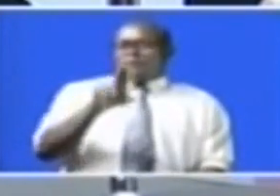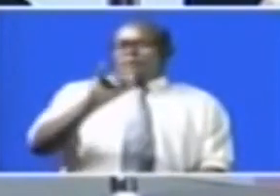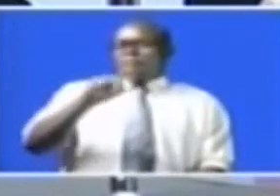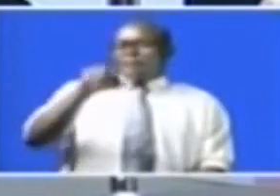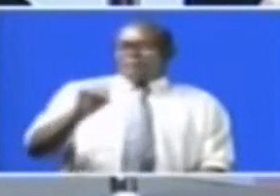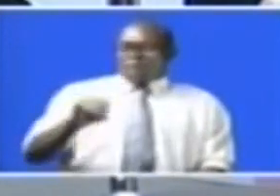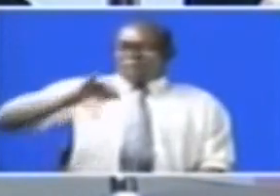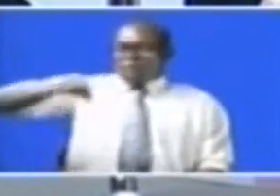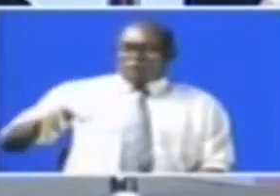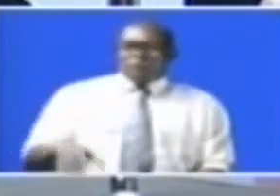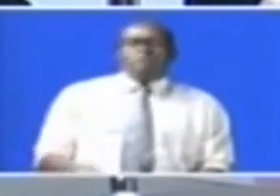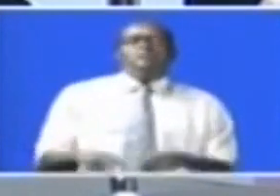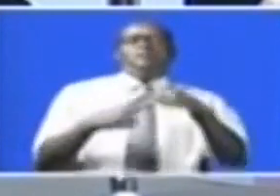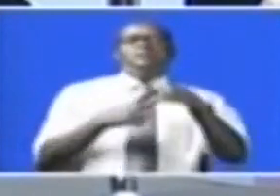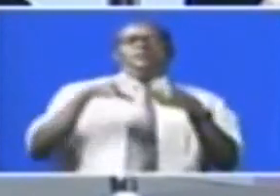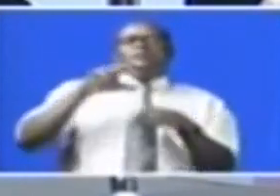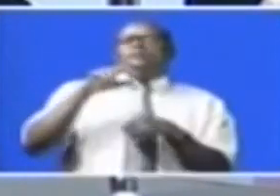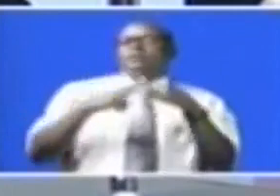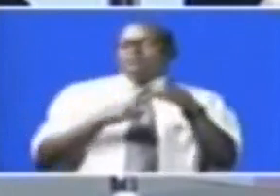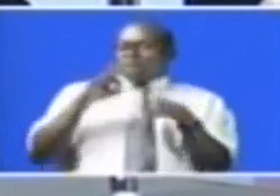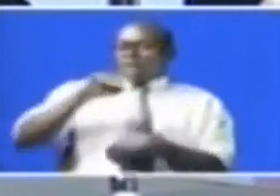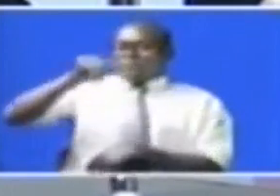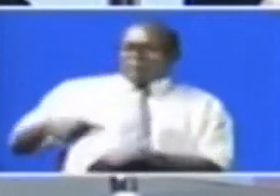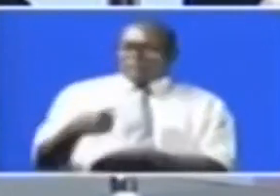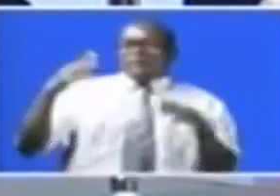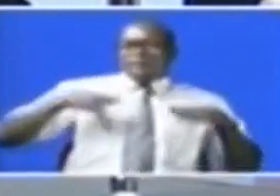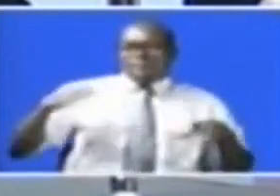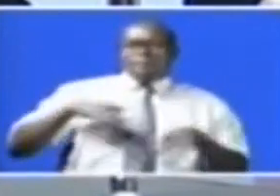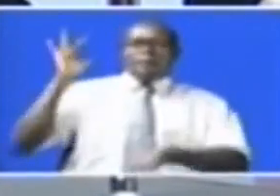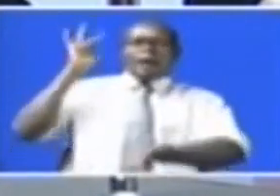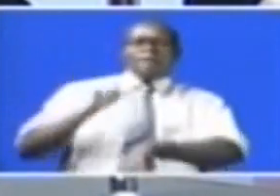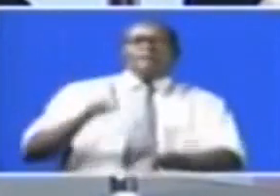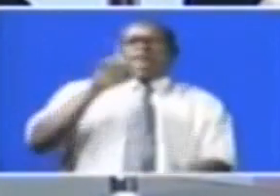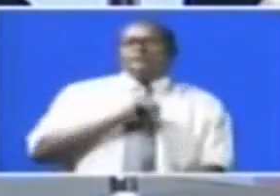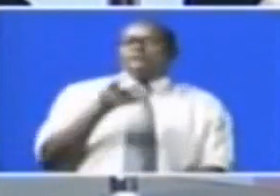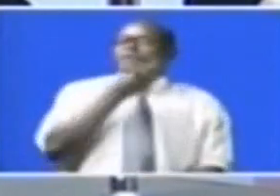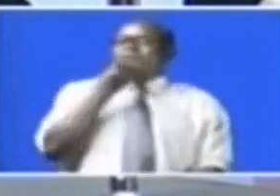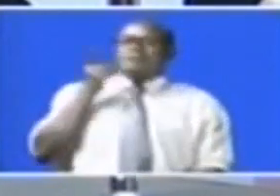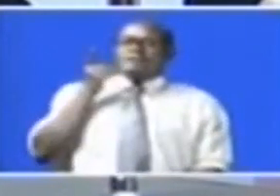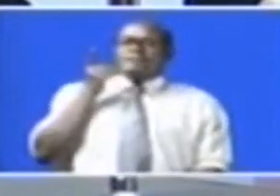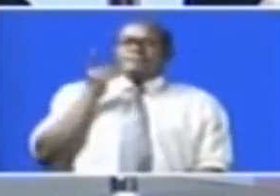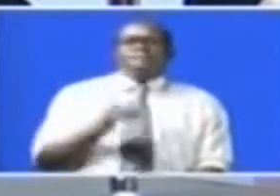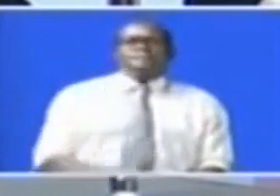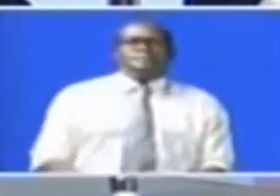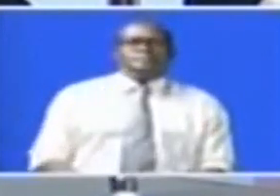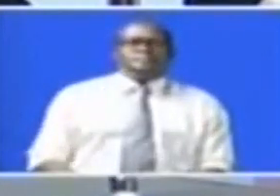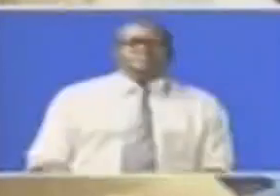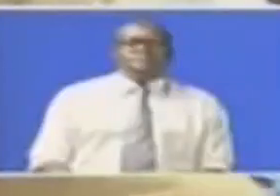watu 1073 katika kaunti ya Baringo wanakabiliwa na baa la njaa.